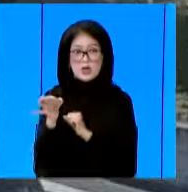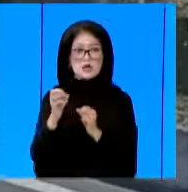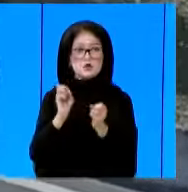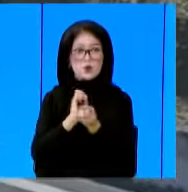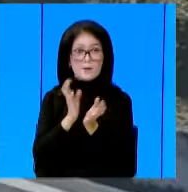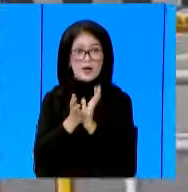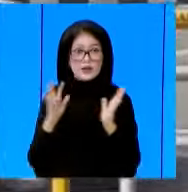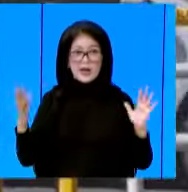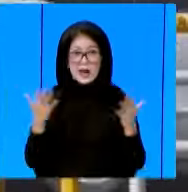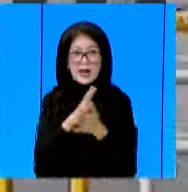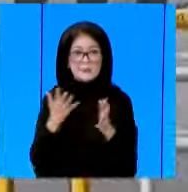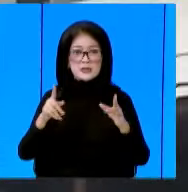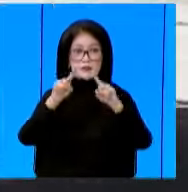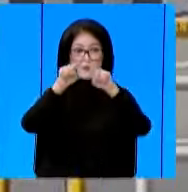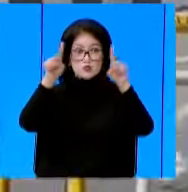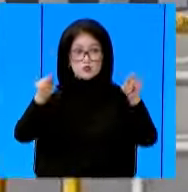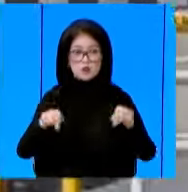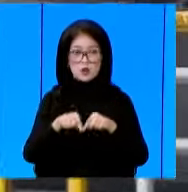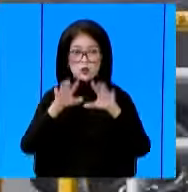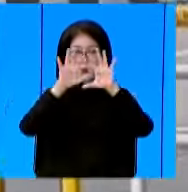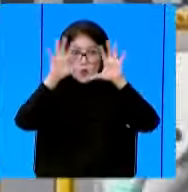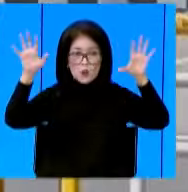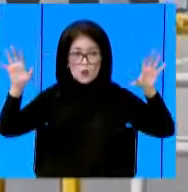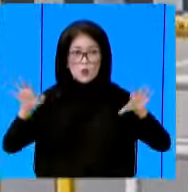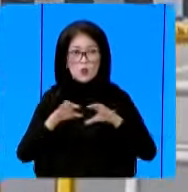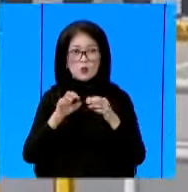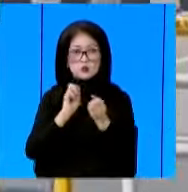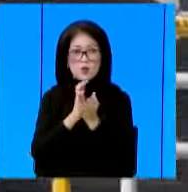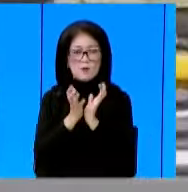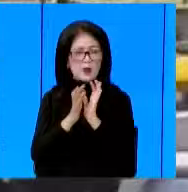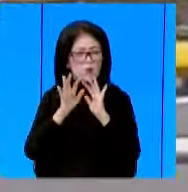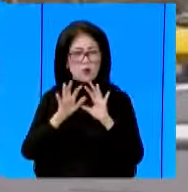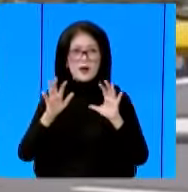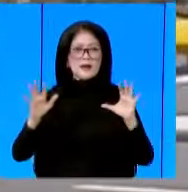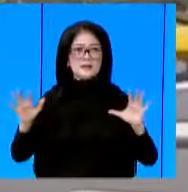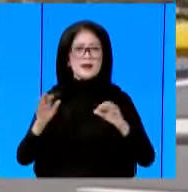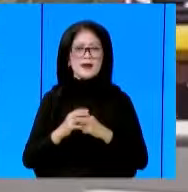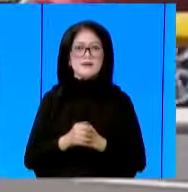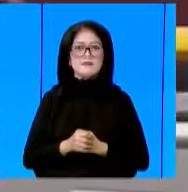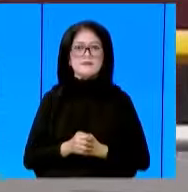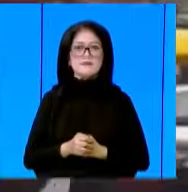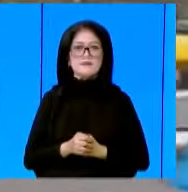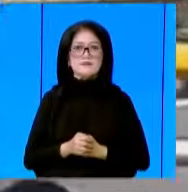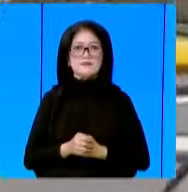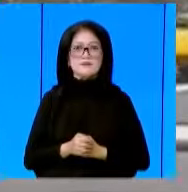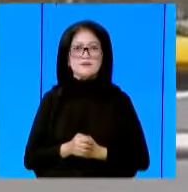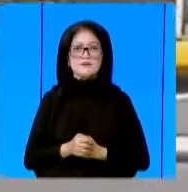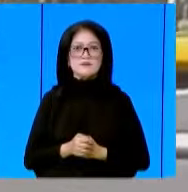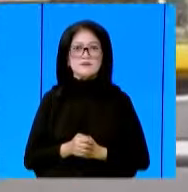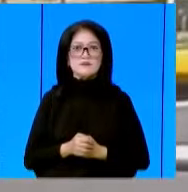bungsu Jokowi ini marak terpasang di kota Surabaya. Dari Surabaya, Rahmat Ilyasan, iNews